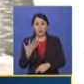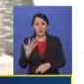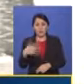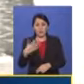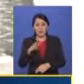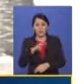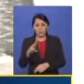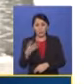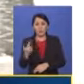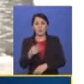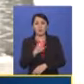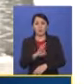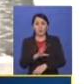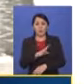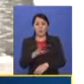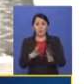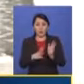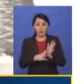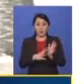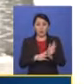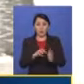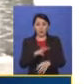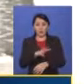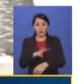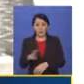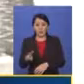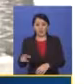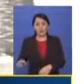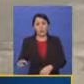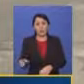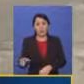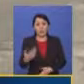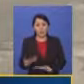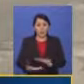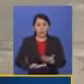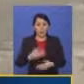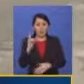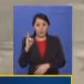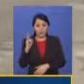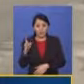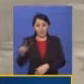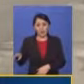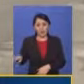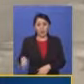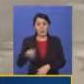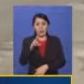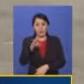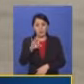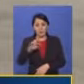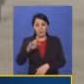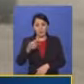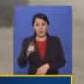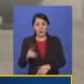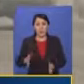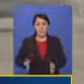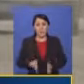255 миллион теңге қаражат бөлінген, 900 метр жан-жағынан тротуар да бар, жол да бар. Такси қызметінің директоры Наиль Абраевтың сөзінше, бұл